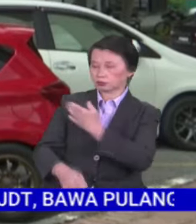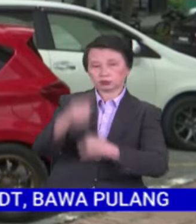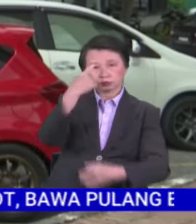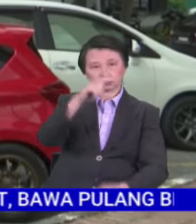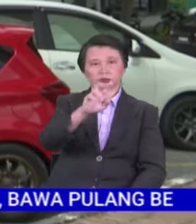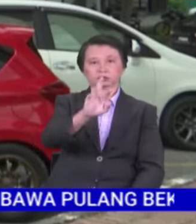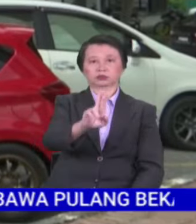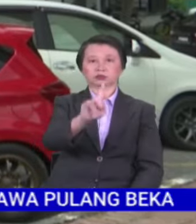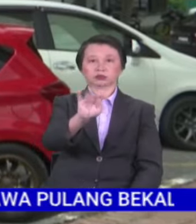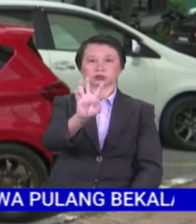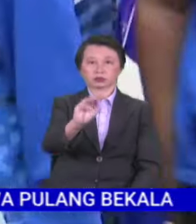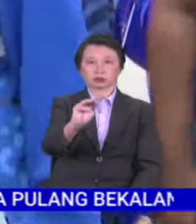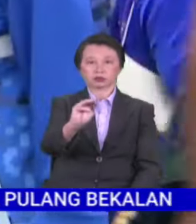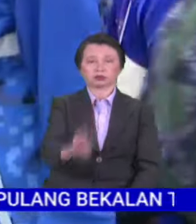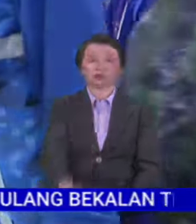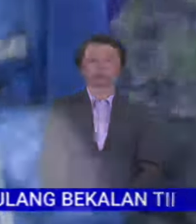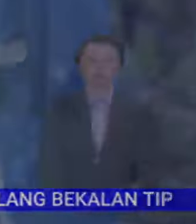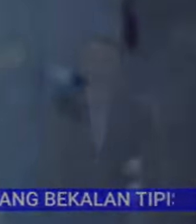RTM.